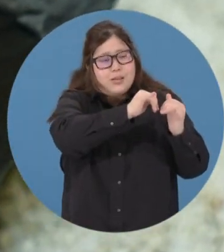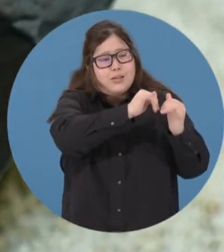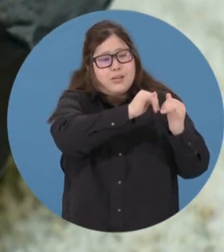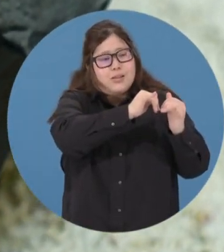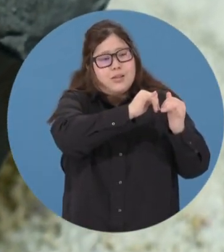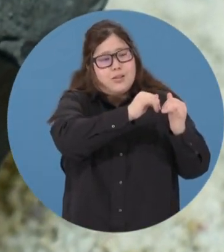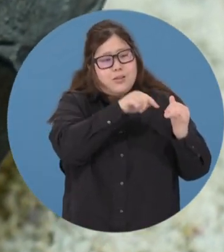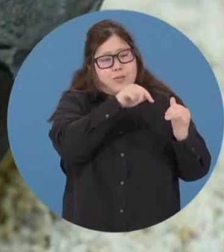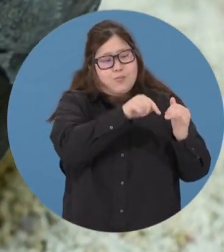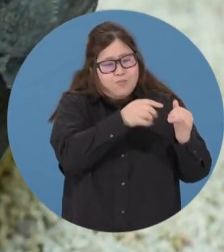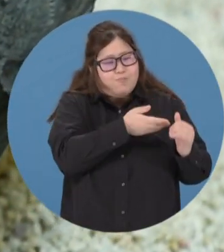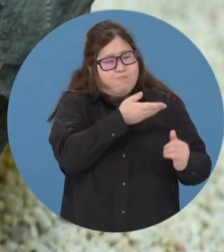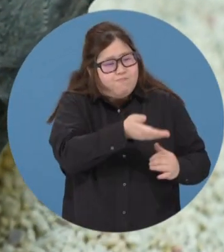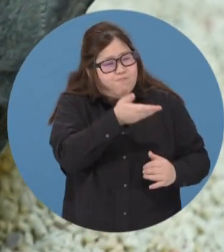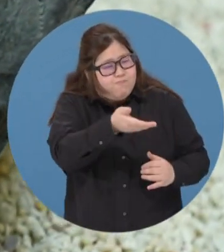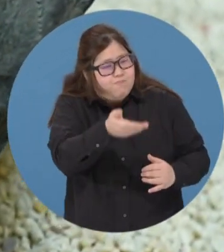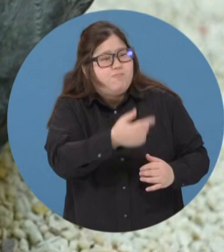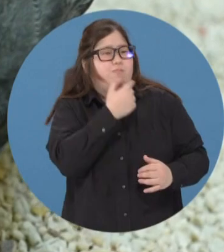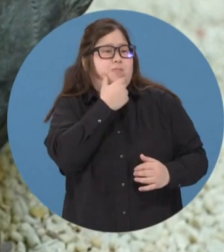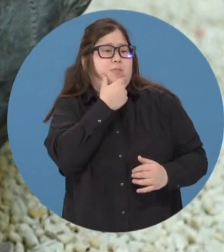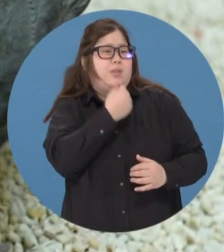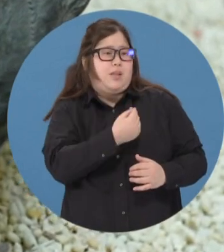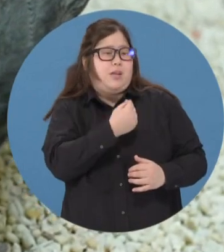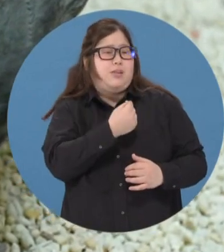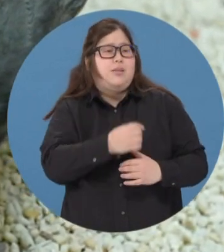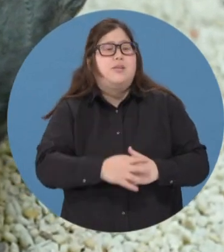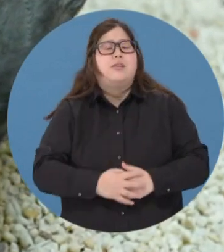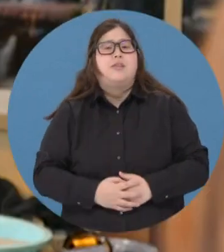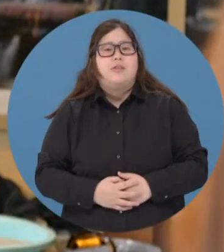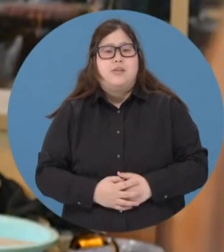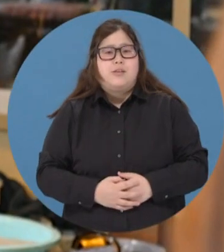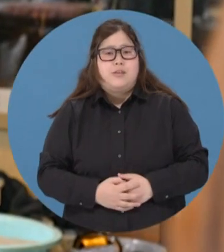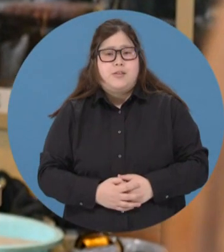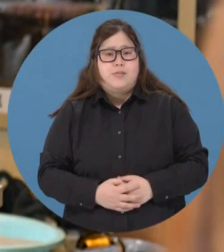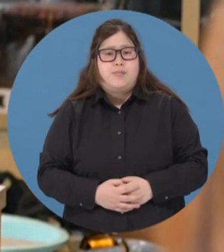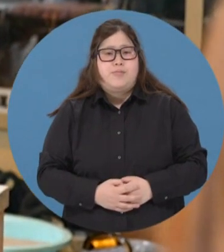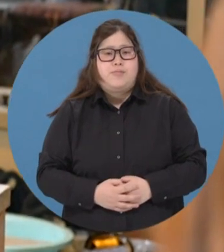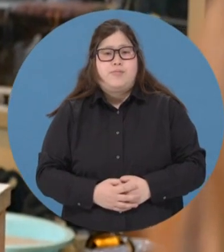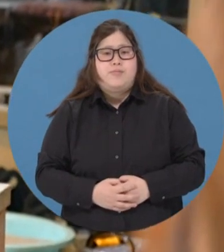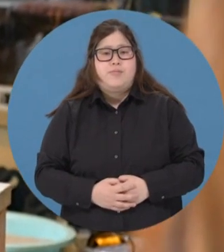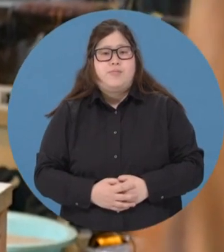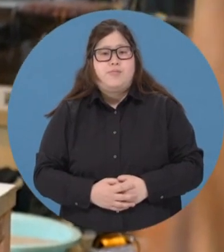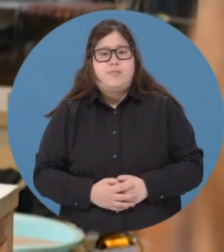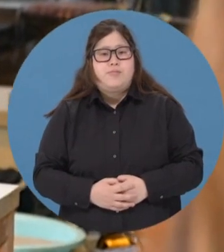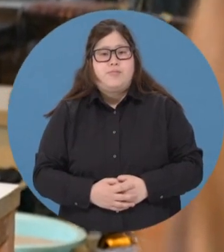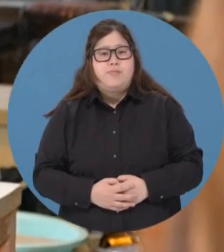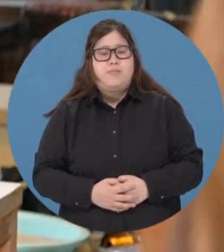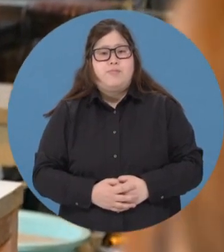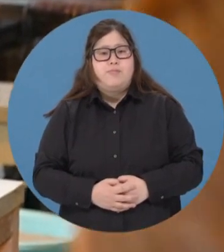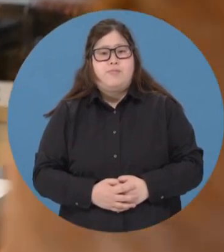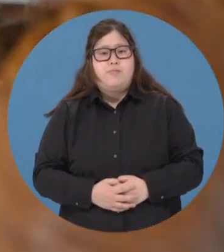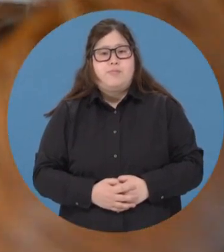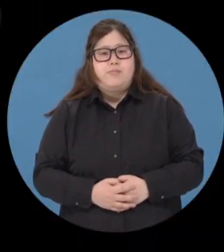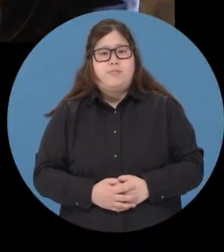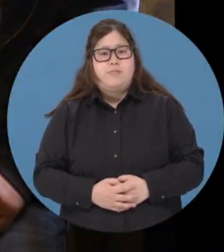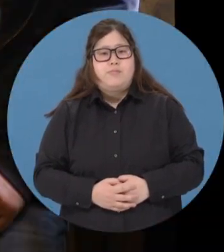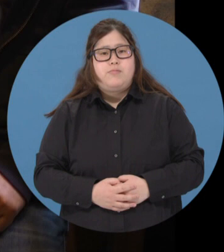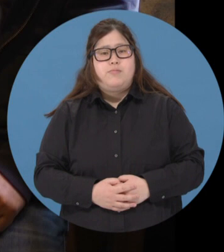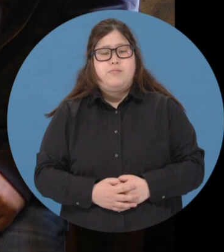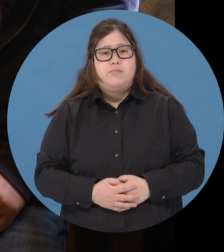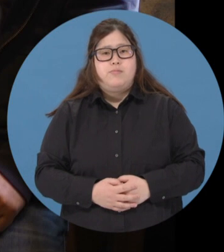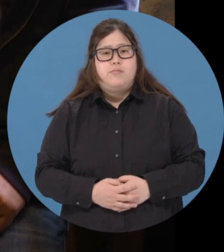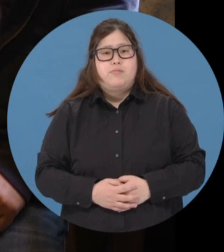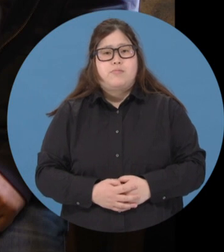、僕の次の代にもこう残していけたらなというふうに思っています。